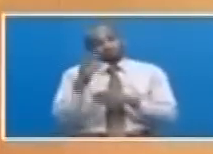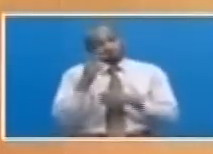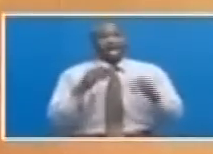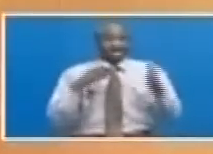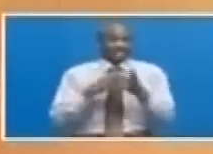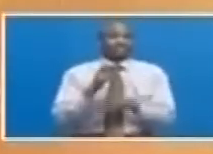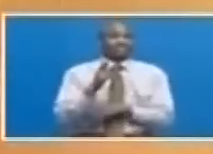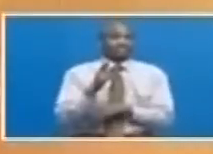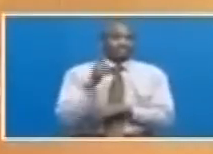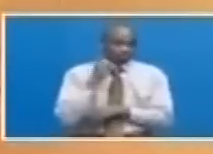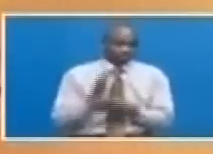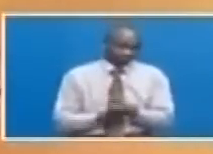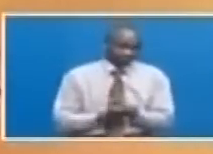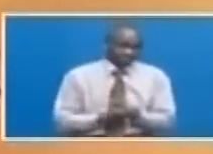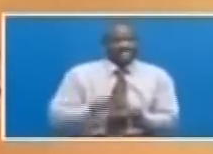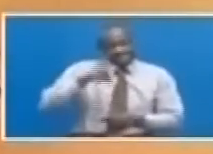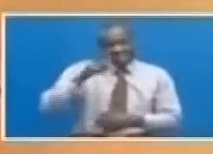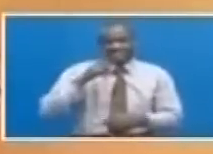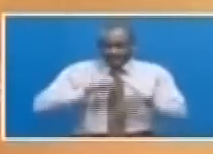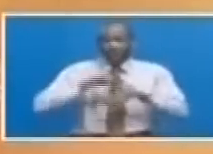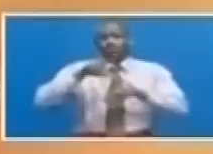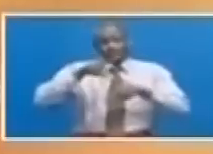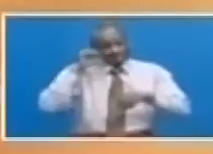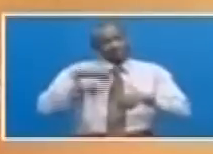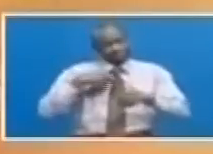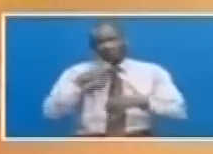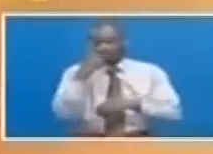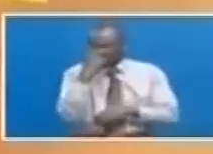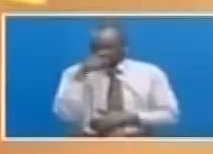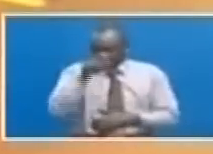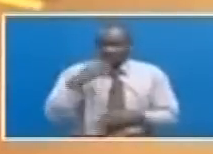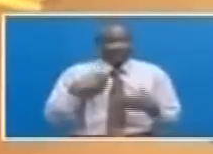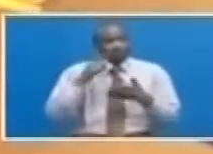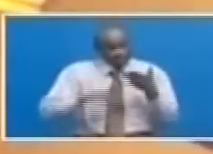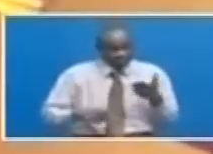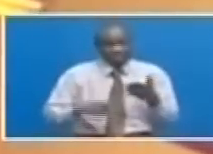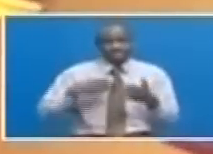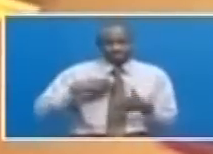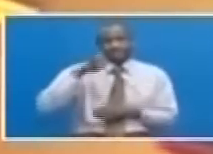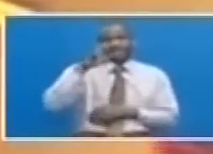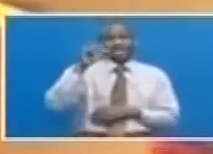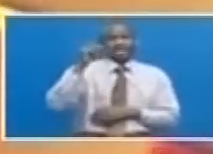miungu yao iweze kupambana nao. Washukiwa hao basi hufanyiwa tambiko, ambapo tambiko hiyo maarufu inajulikana kama engoro,